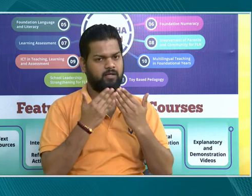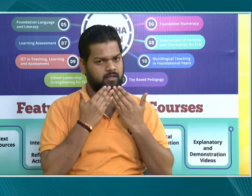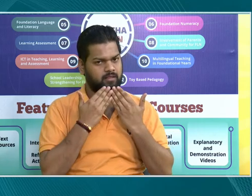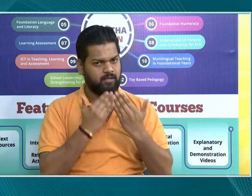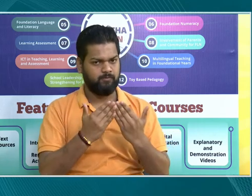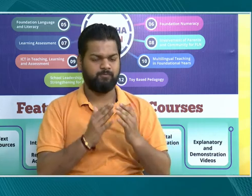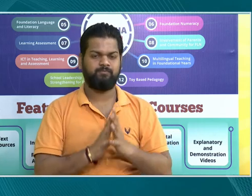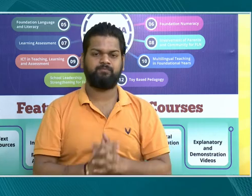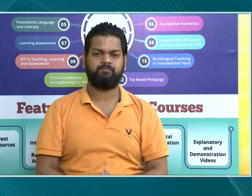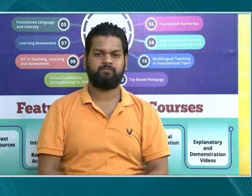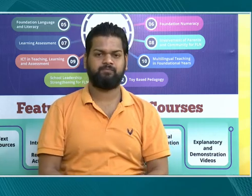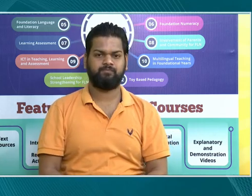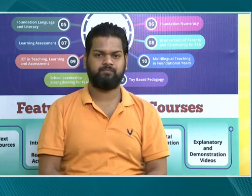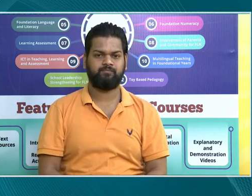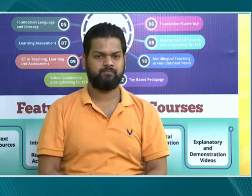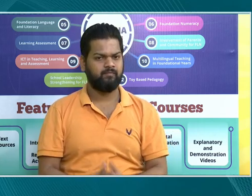मच.